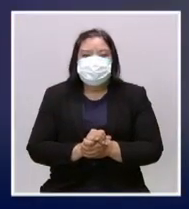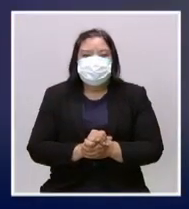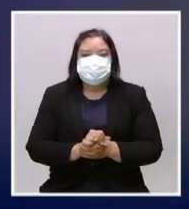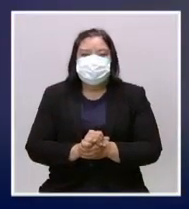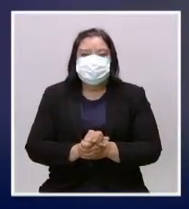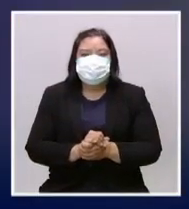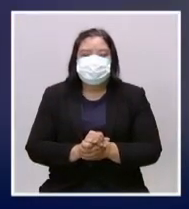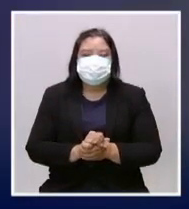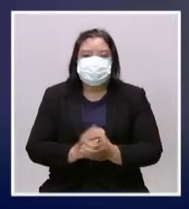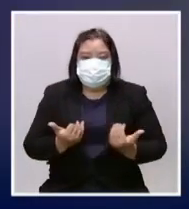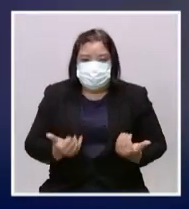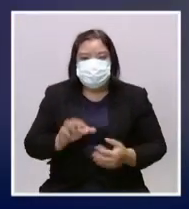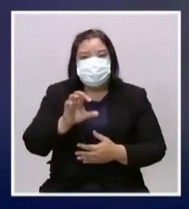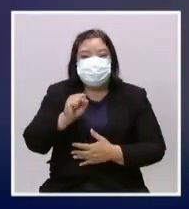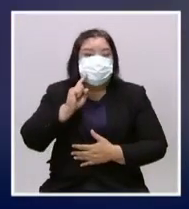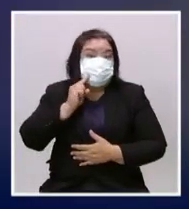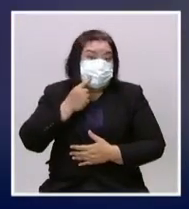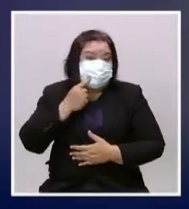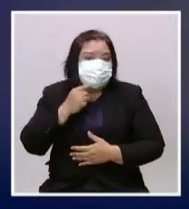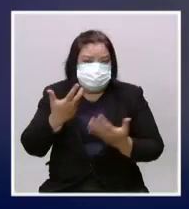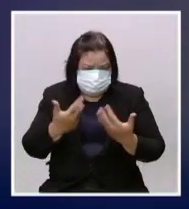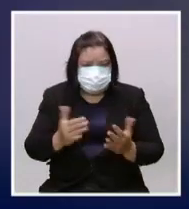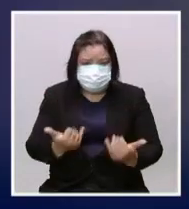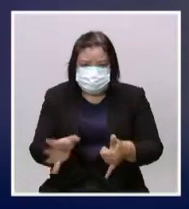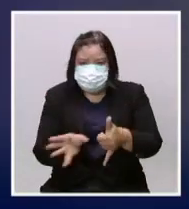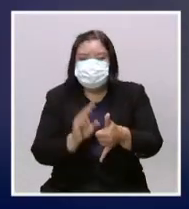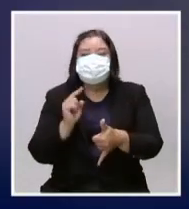ส่วนของจังหวัดสมุทรสาครค่ะวันนี้มีรายงานพบผู้